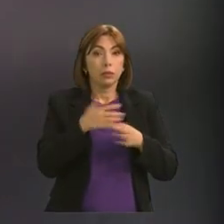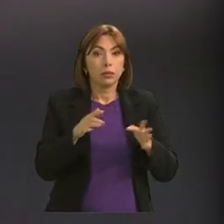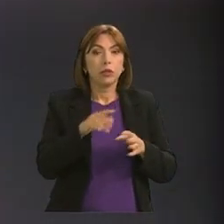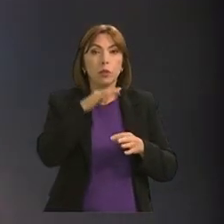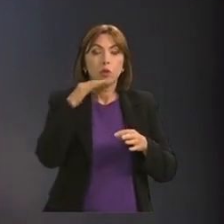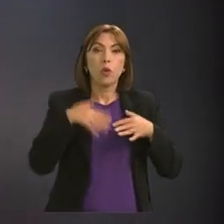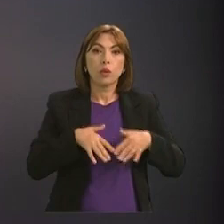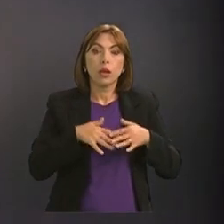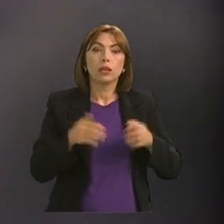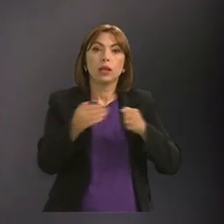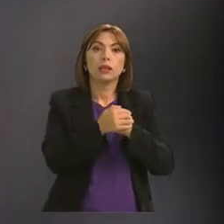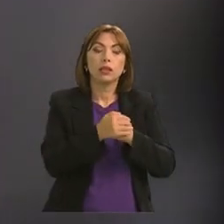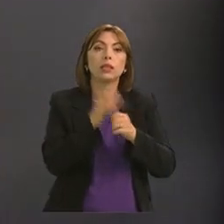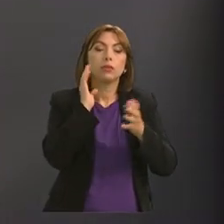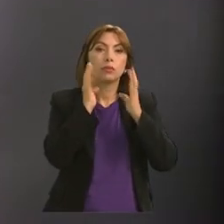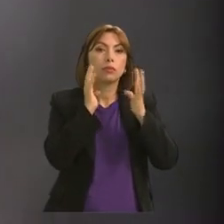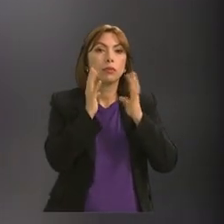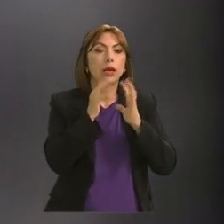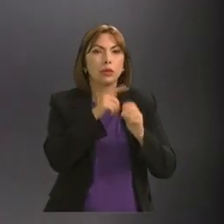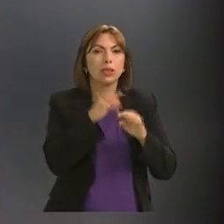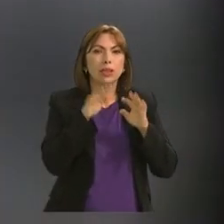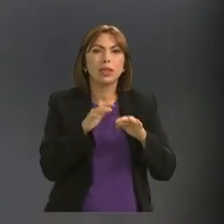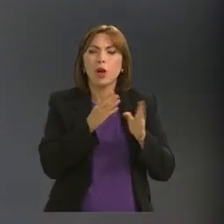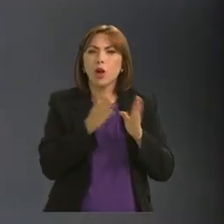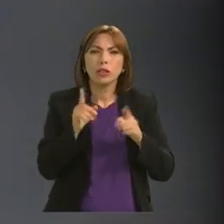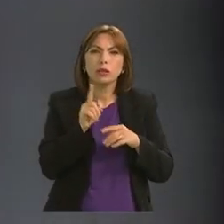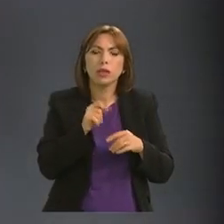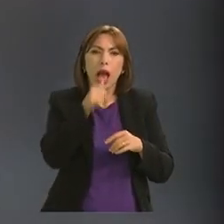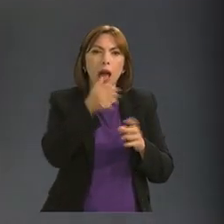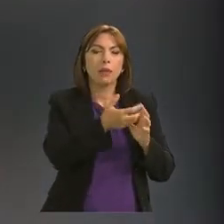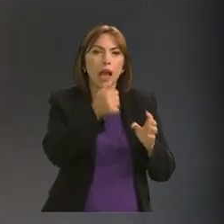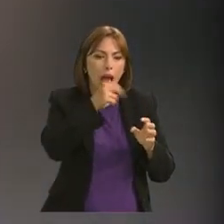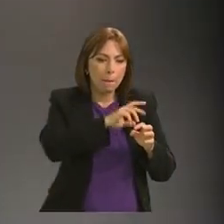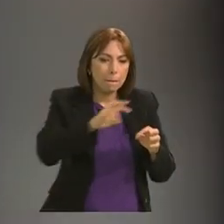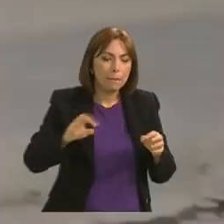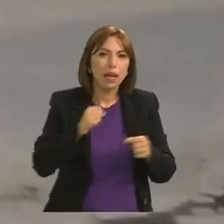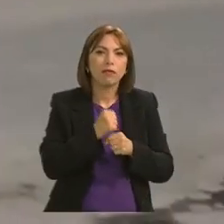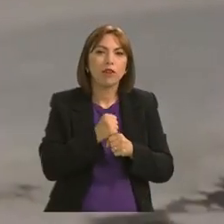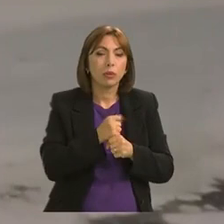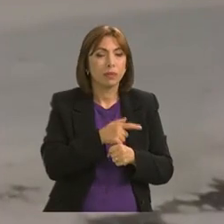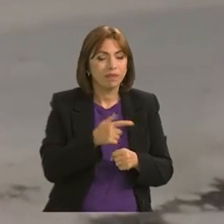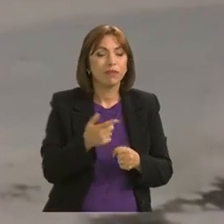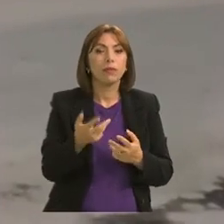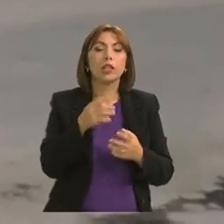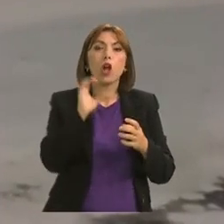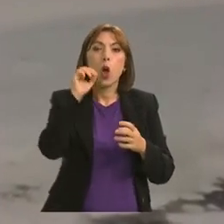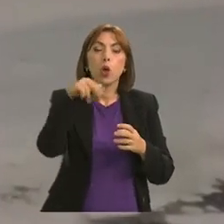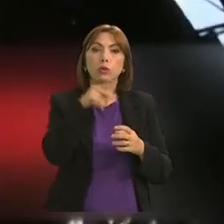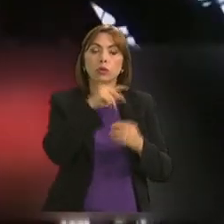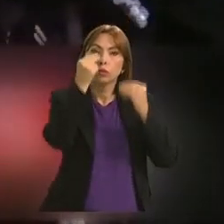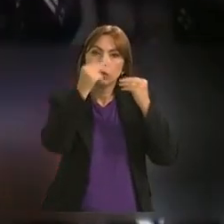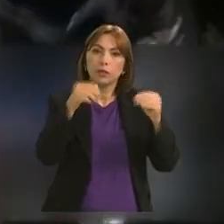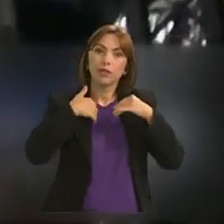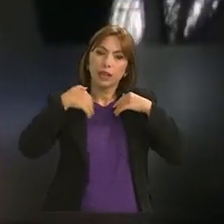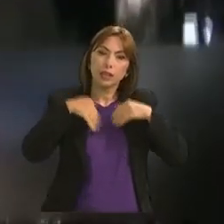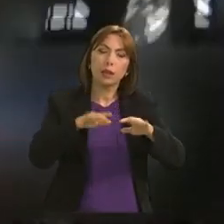au găsit adăpost în păduri. Stau în condiții inumane, iar apă iau din pârâile formate. Organizația Națiunilor Unite a anunțat că va